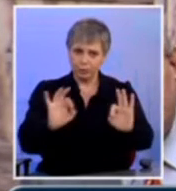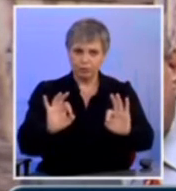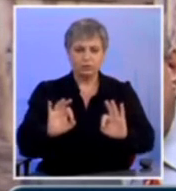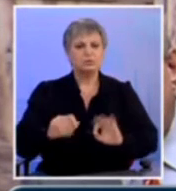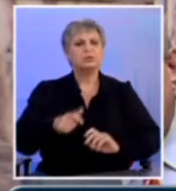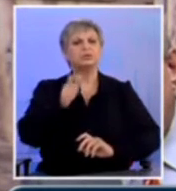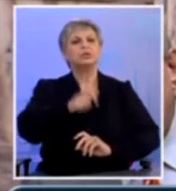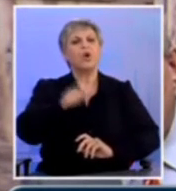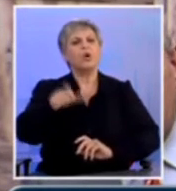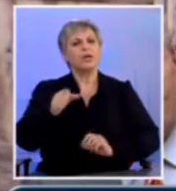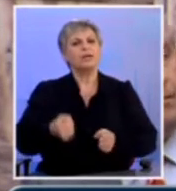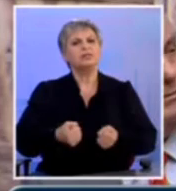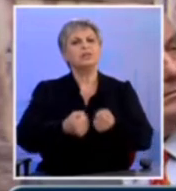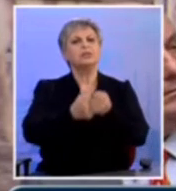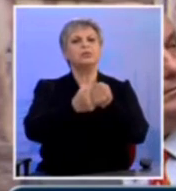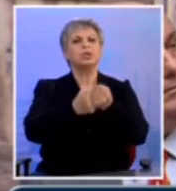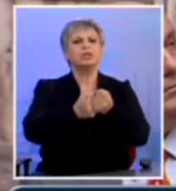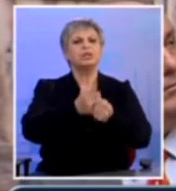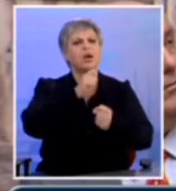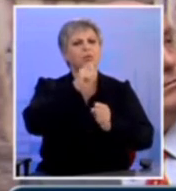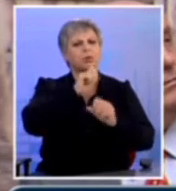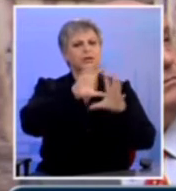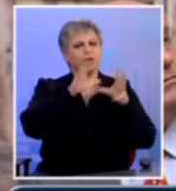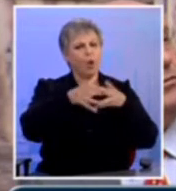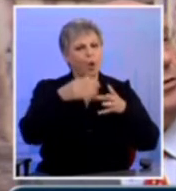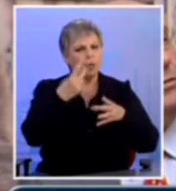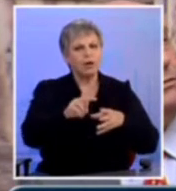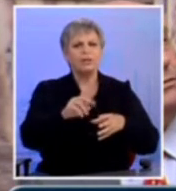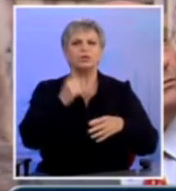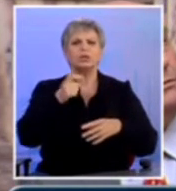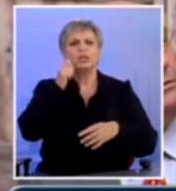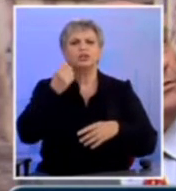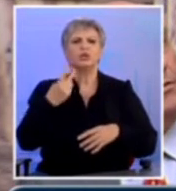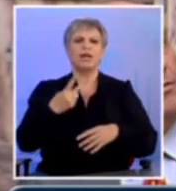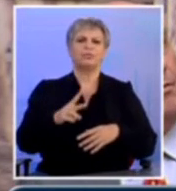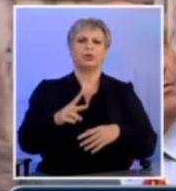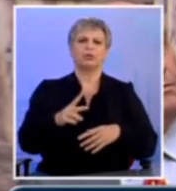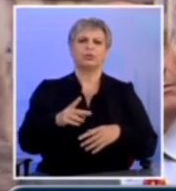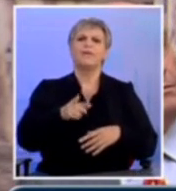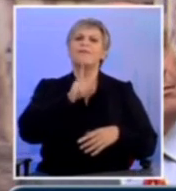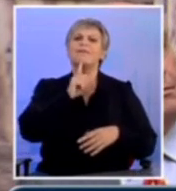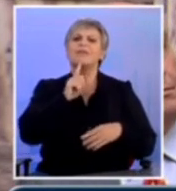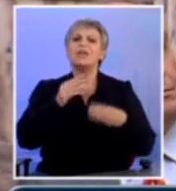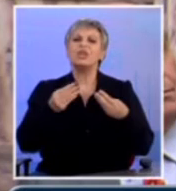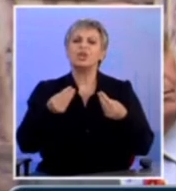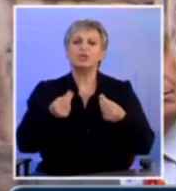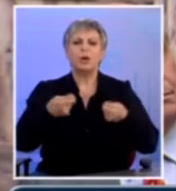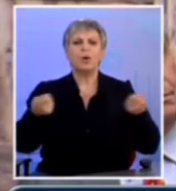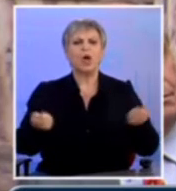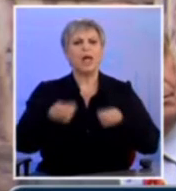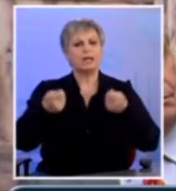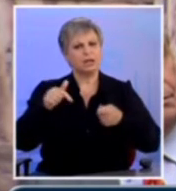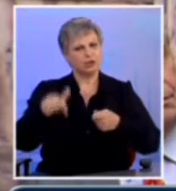προσωπικό από την υπουργικό θόκο ή από όπου πέρασε. Το ίδιο έκανε τώρα και ο αξιότιμος κοινοβουλευτικός εκπρόσωπος της